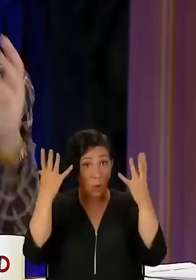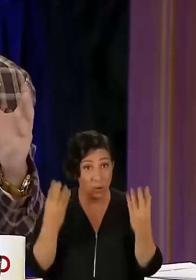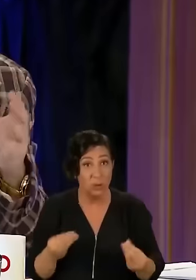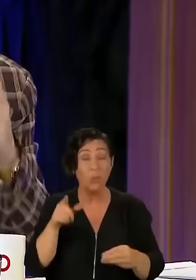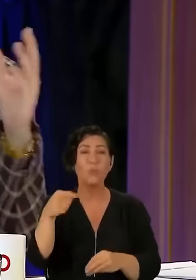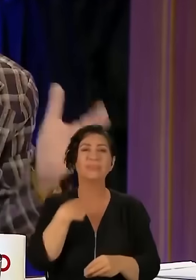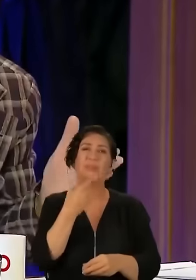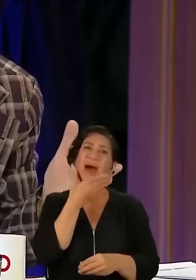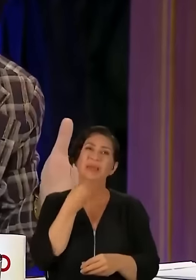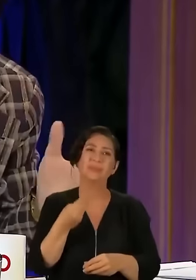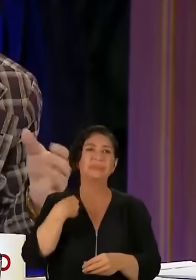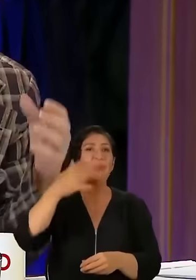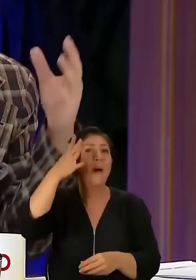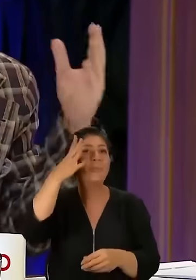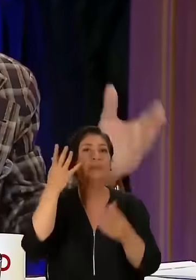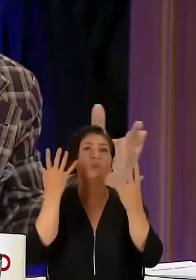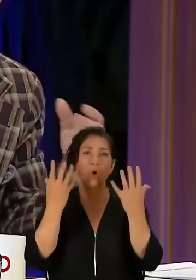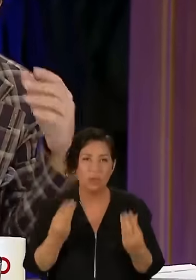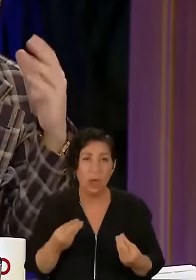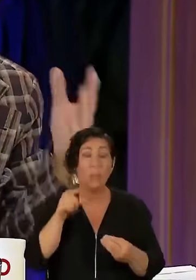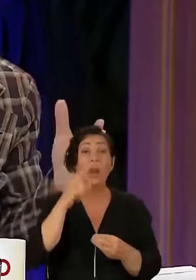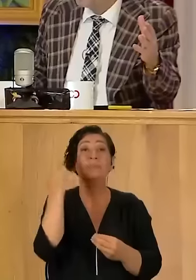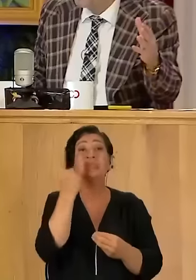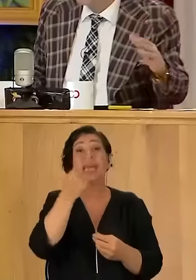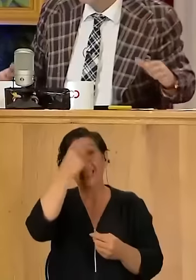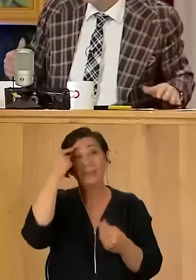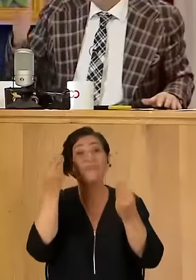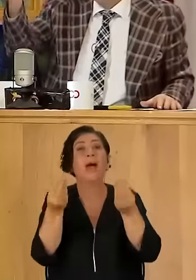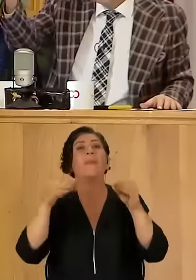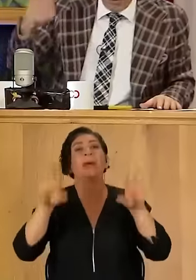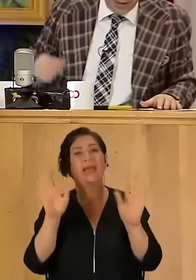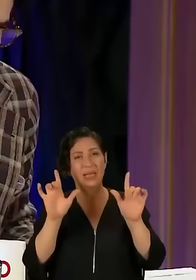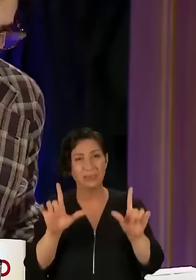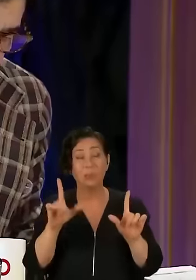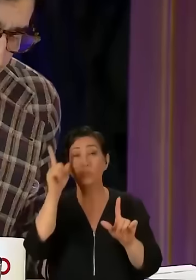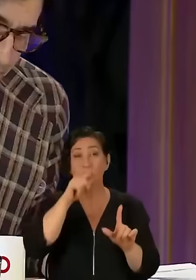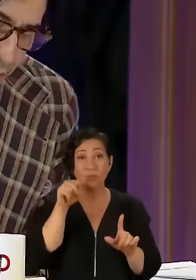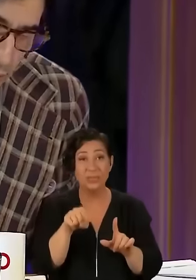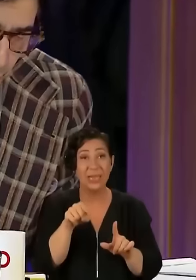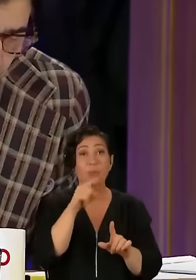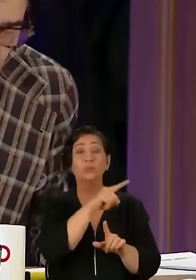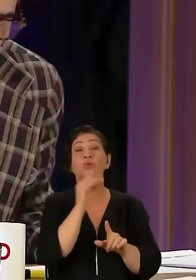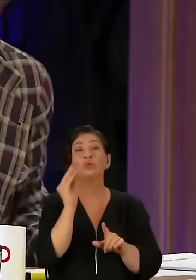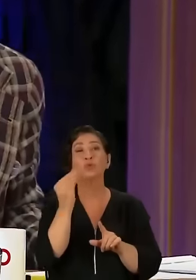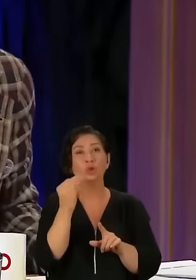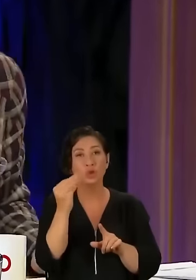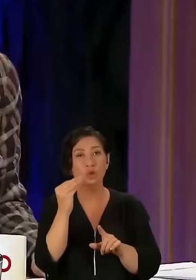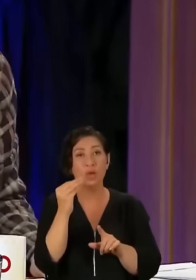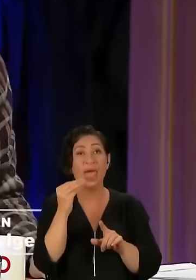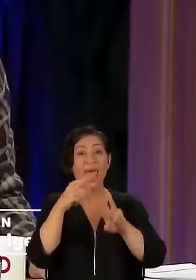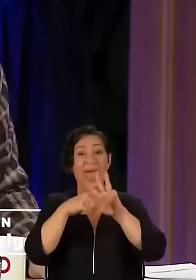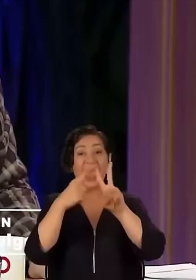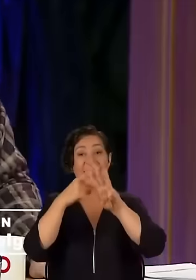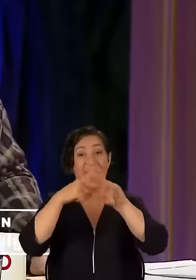bizim ayıbımız ve gerizekalılığımız olacak. Böyle bir şeye imkan vermemek lazım ve dolayısıyla bu çocuğun da